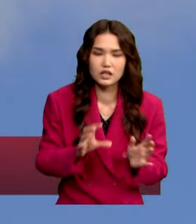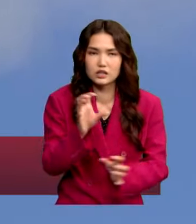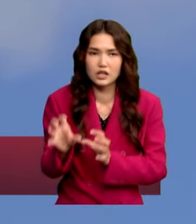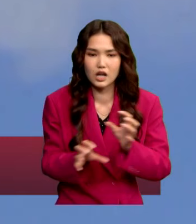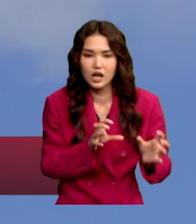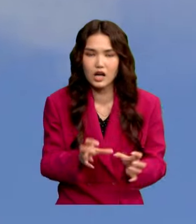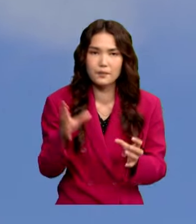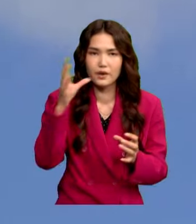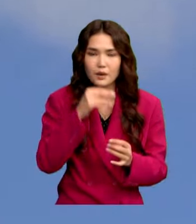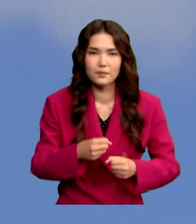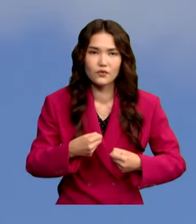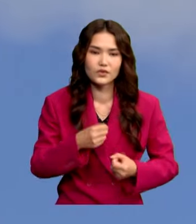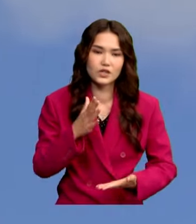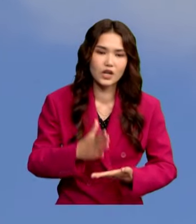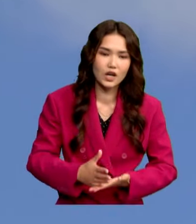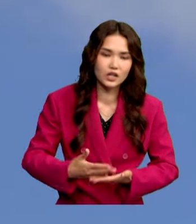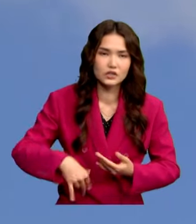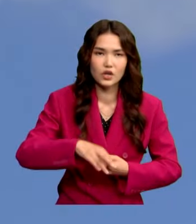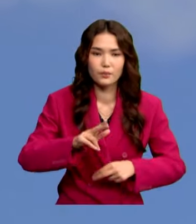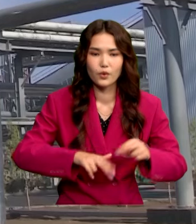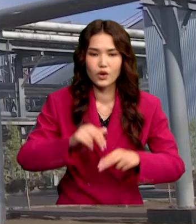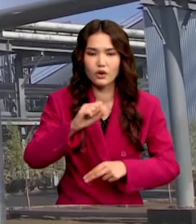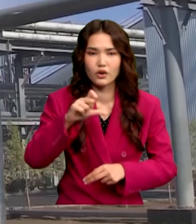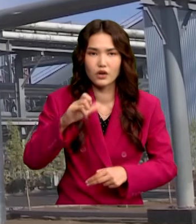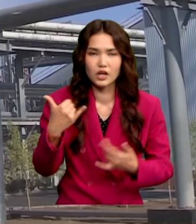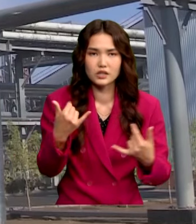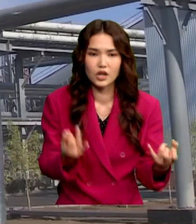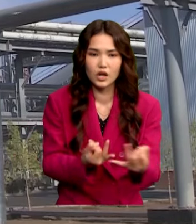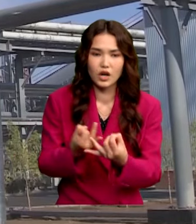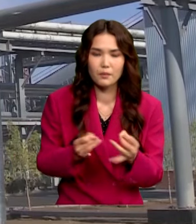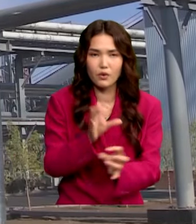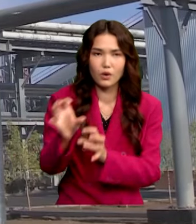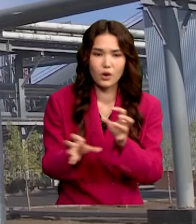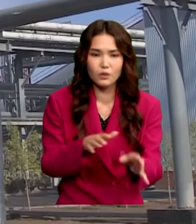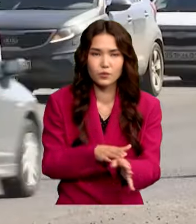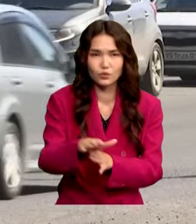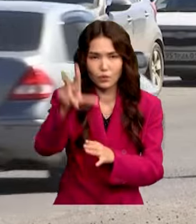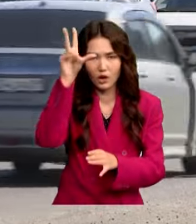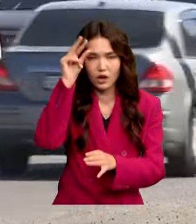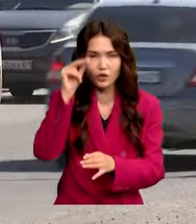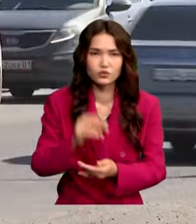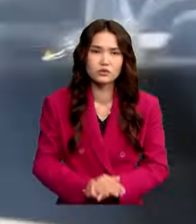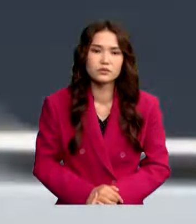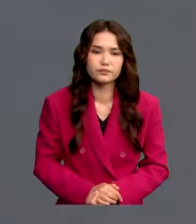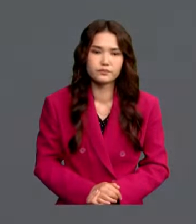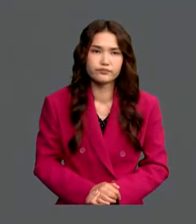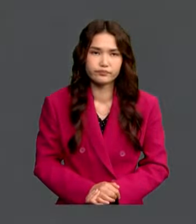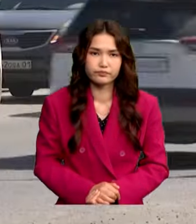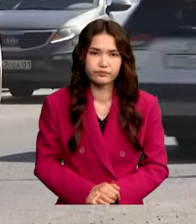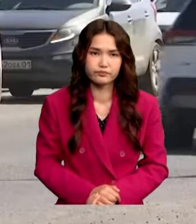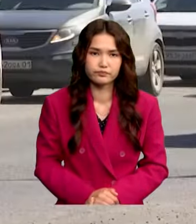этих машин и сможет ли АЭС, строительство которой сейчас обсуждают, обеспечить нужное количество. Жанат Турсынов, Атамекен Бизнес.